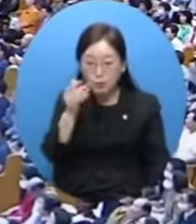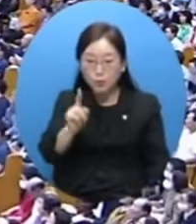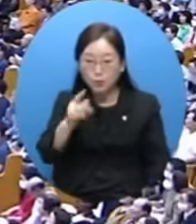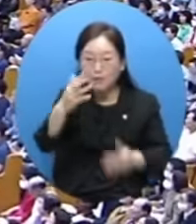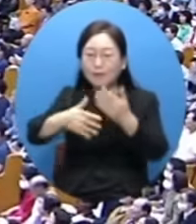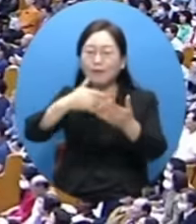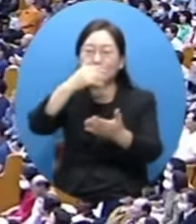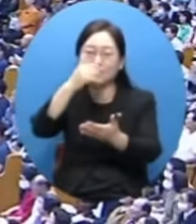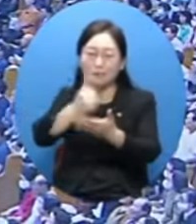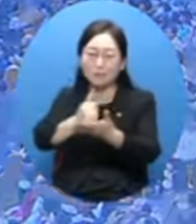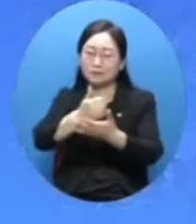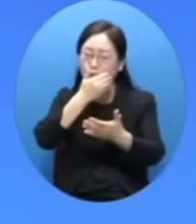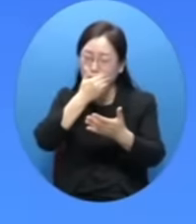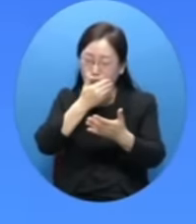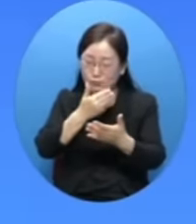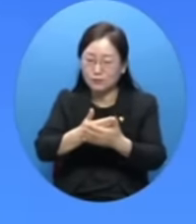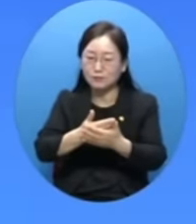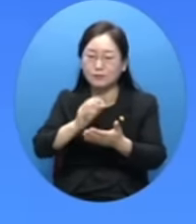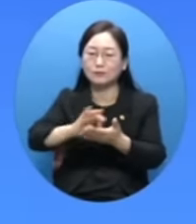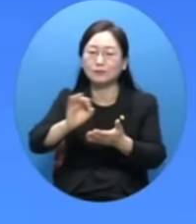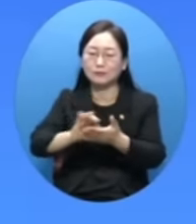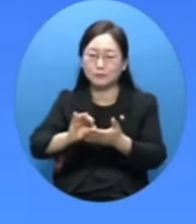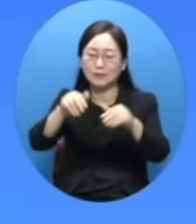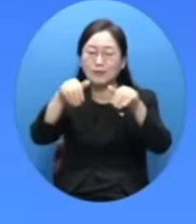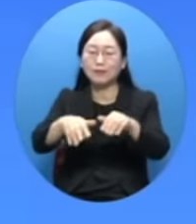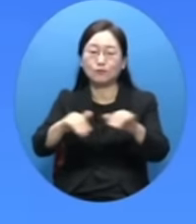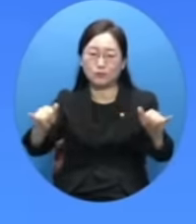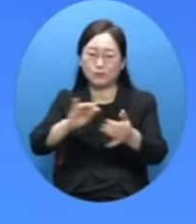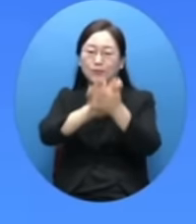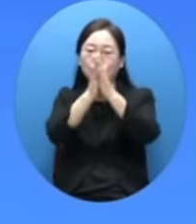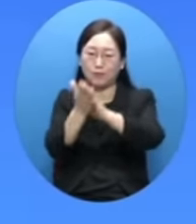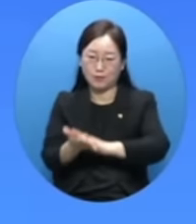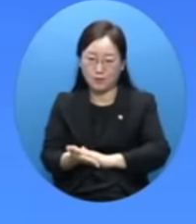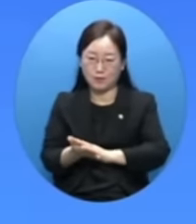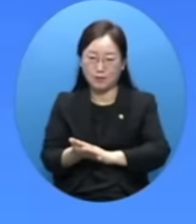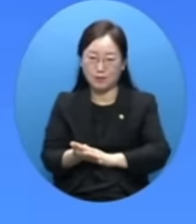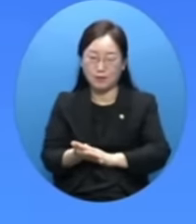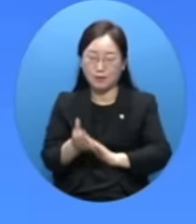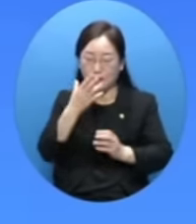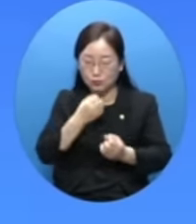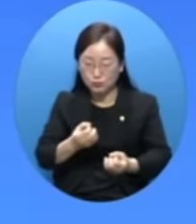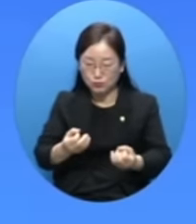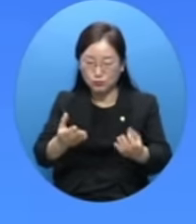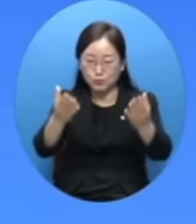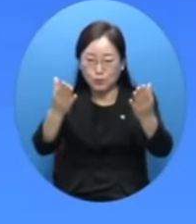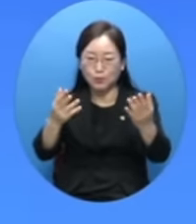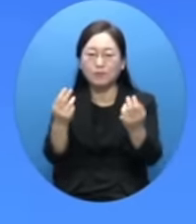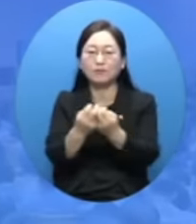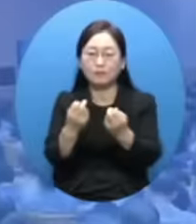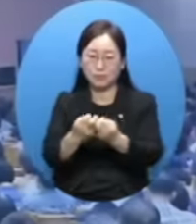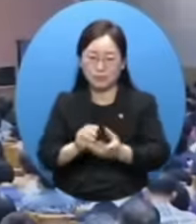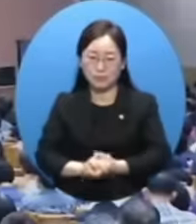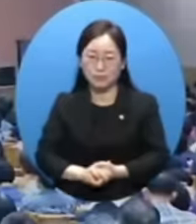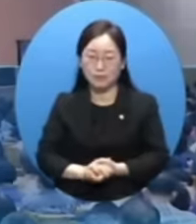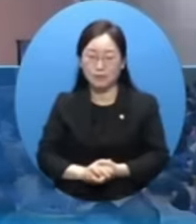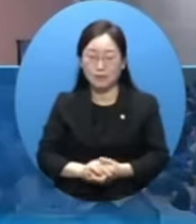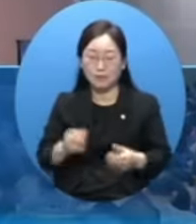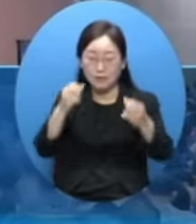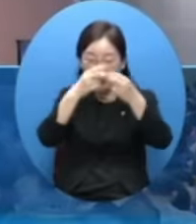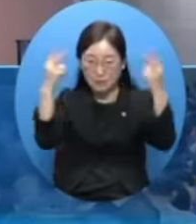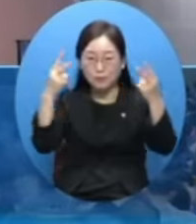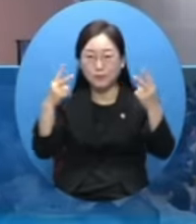하나님께 귀하게 쓰임받는 일꾼으로 변화시키는 축복의 도구입니다. 잠언서